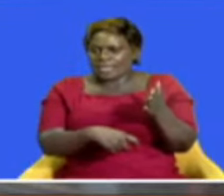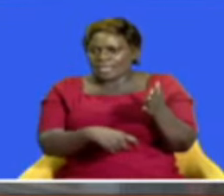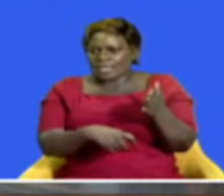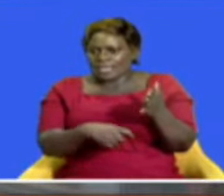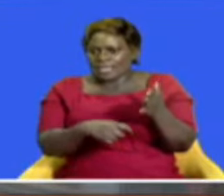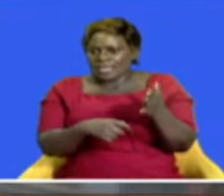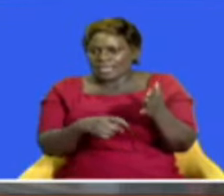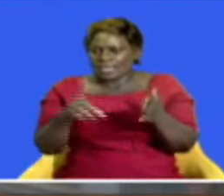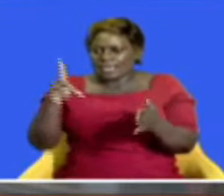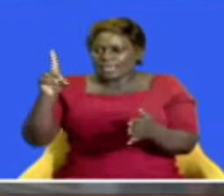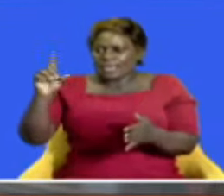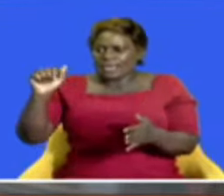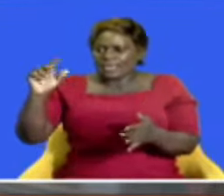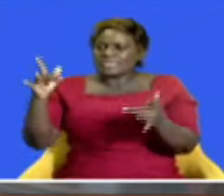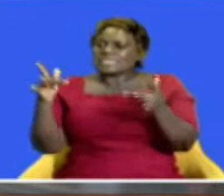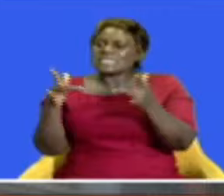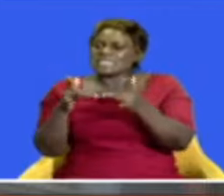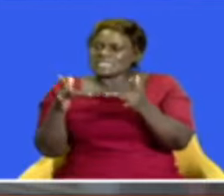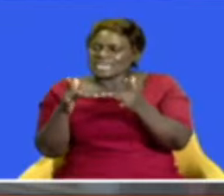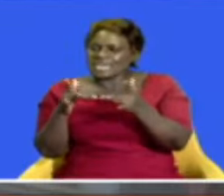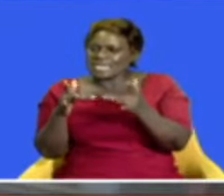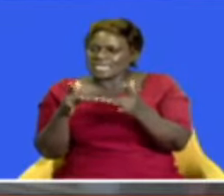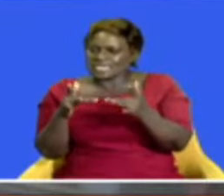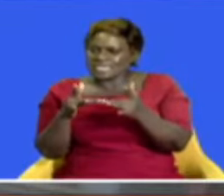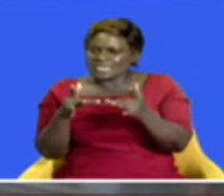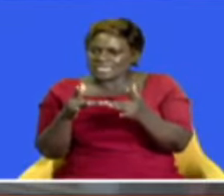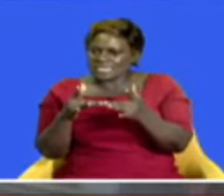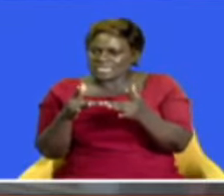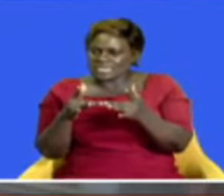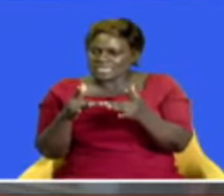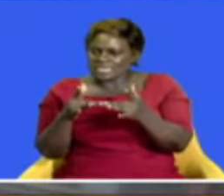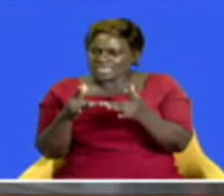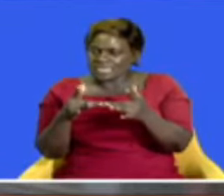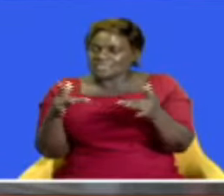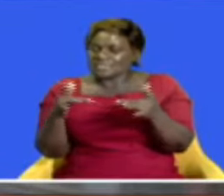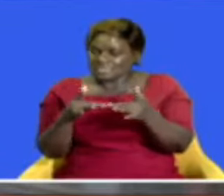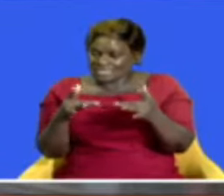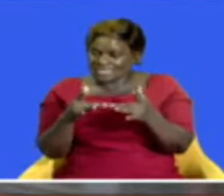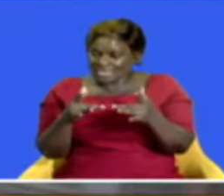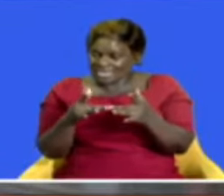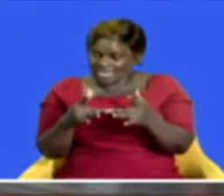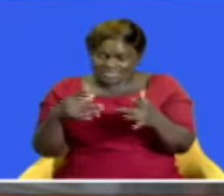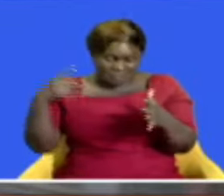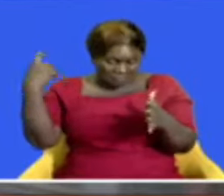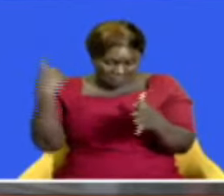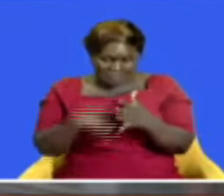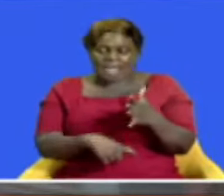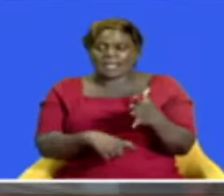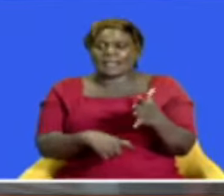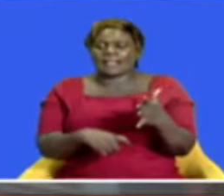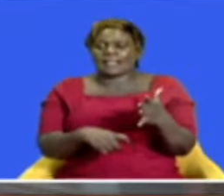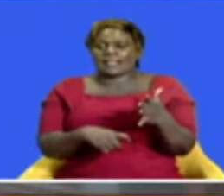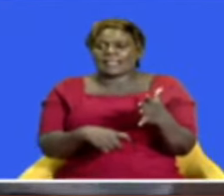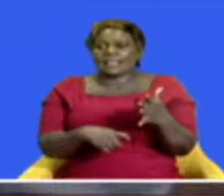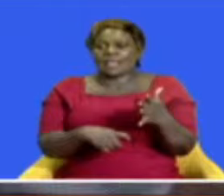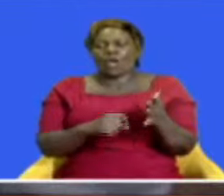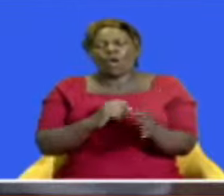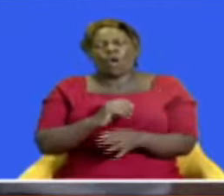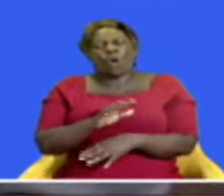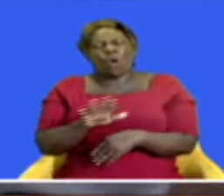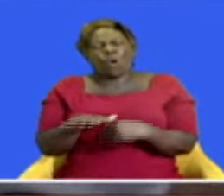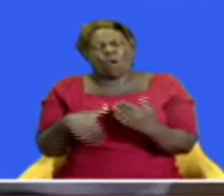data kwa sababu sasa hivi sote tuko katika mtandao wa kidijitali, vile vile utalipia ushuru. Huduma